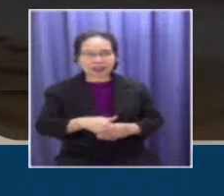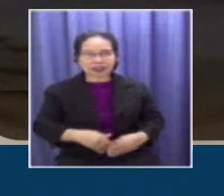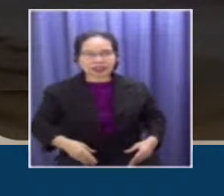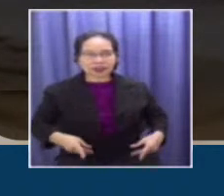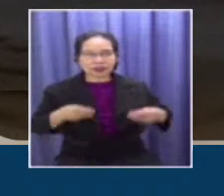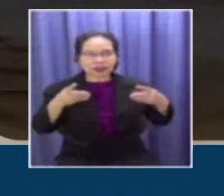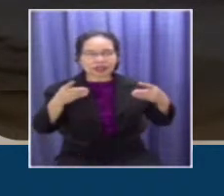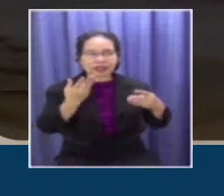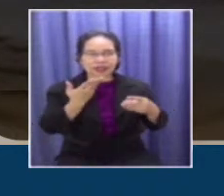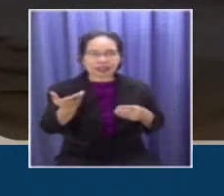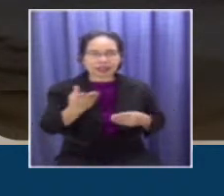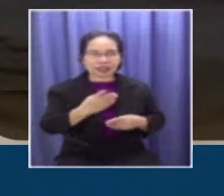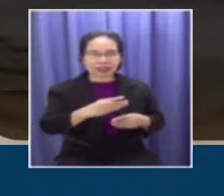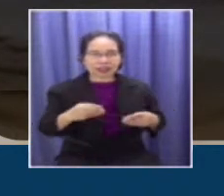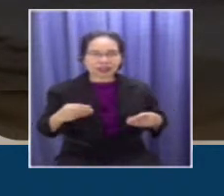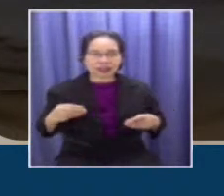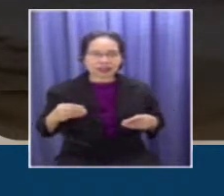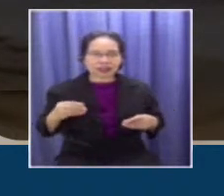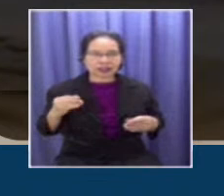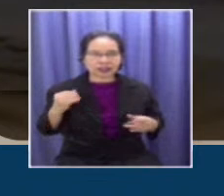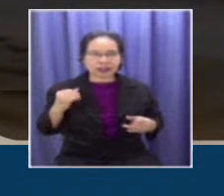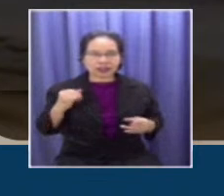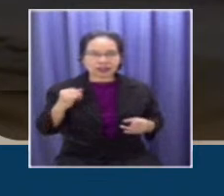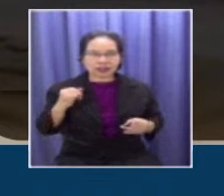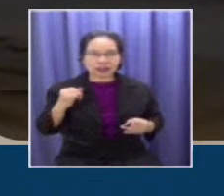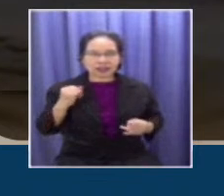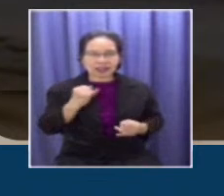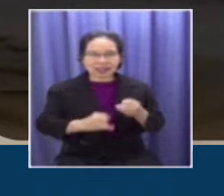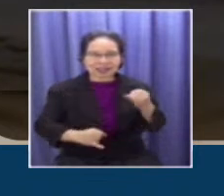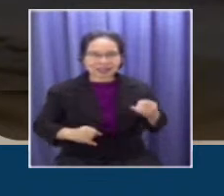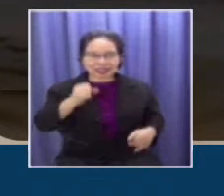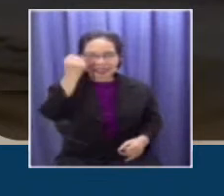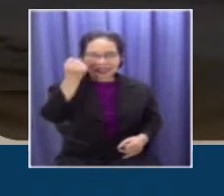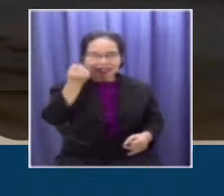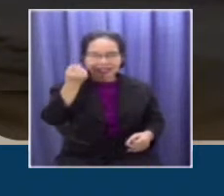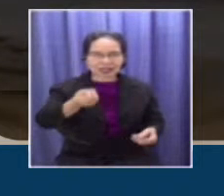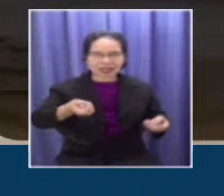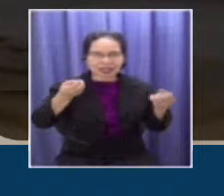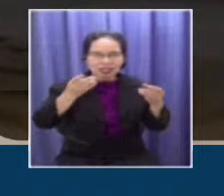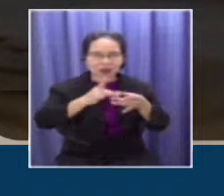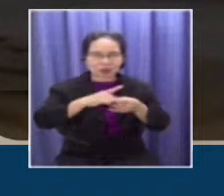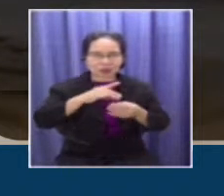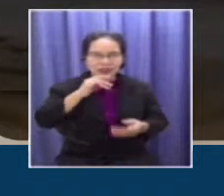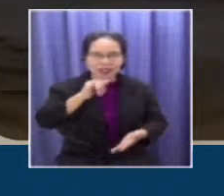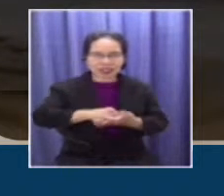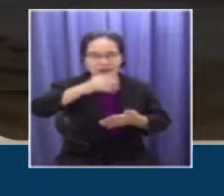na wonipa no akyire yi asetena yɛ bɔne se ne kane diɛ no